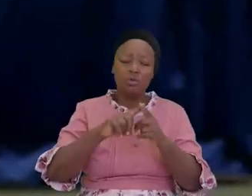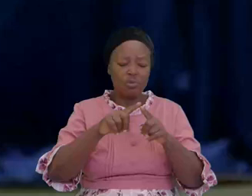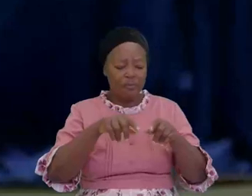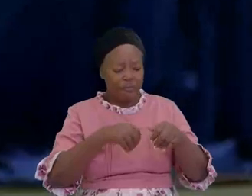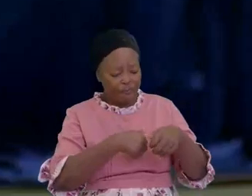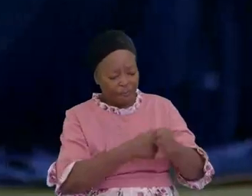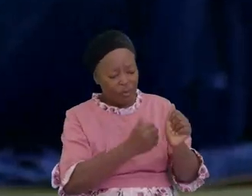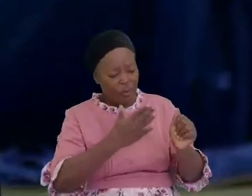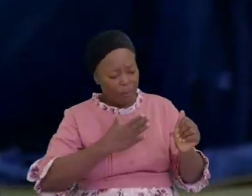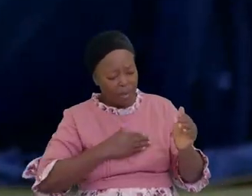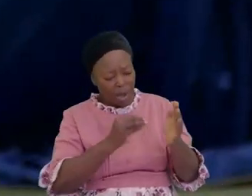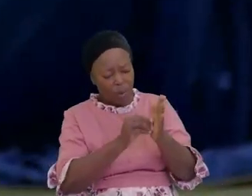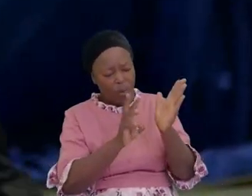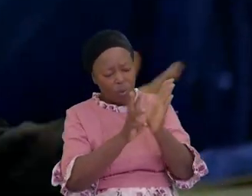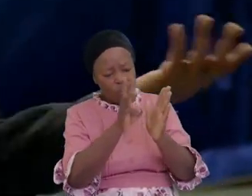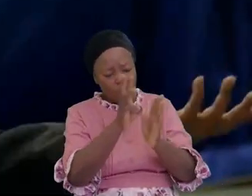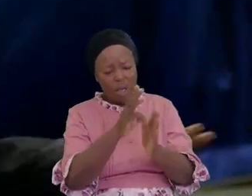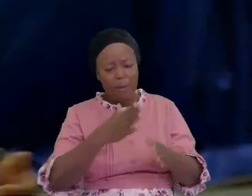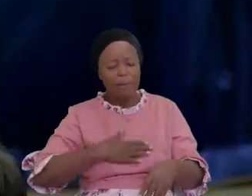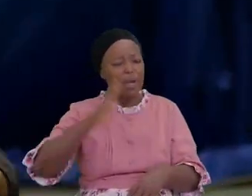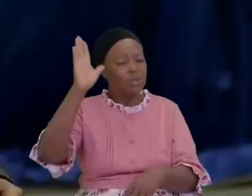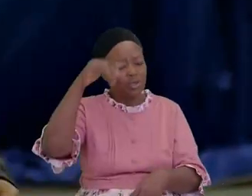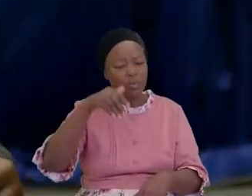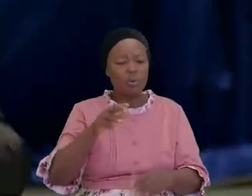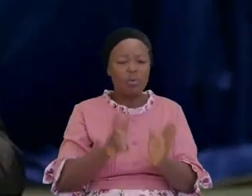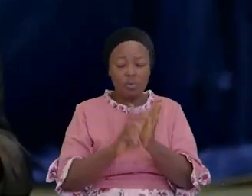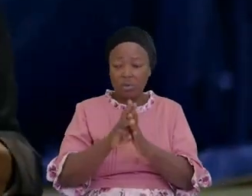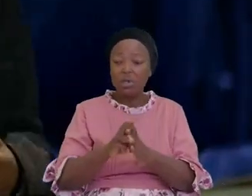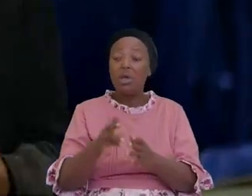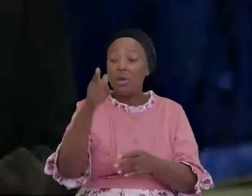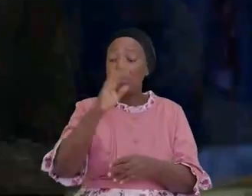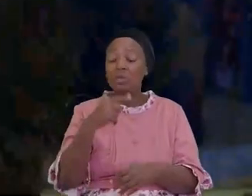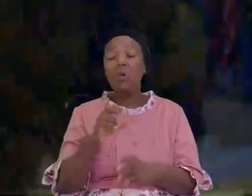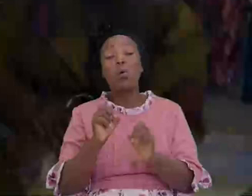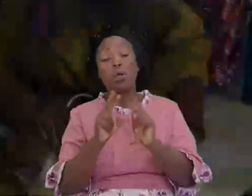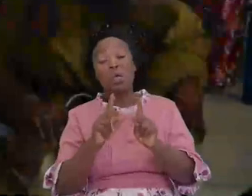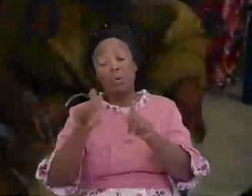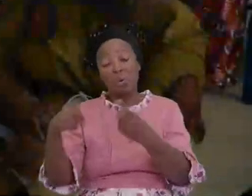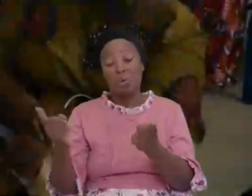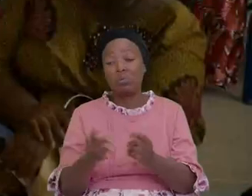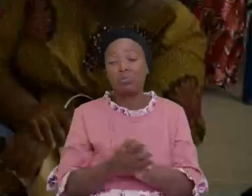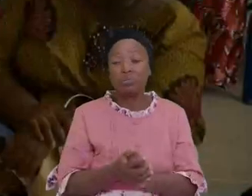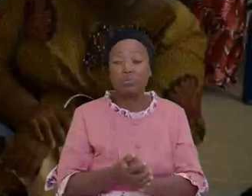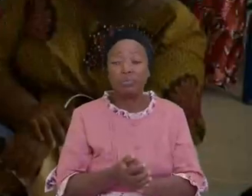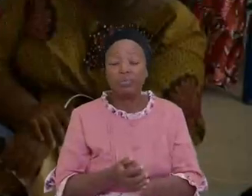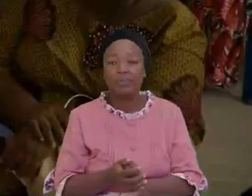je vais suivre ma volonté têtue. Dieu va dire, d'accord, vas-y, fais ce que tu veux.